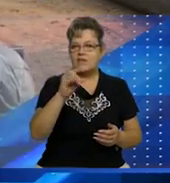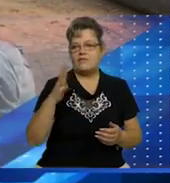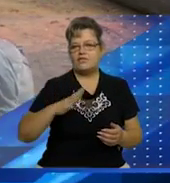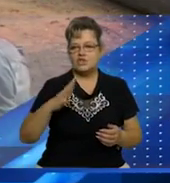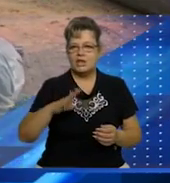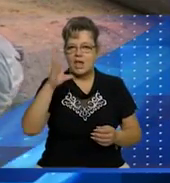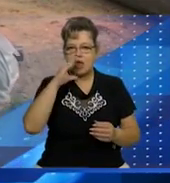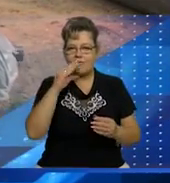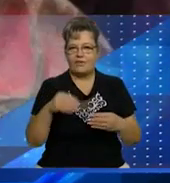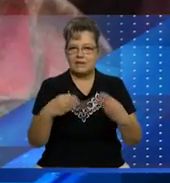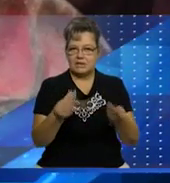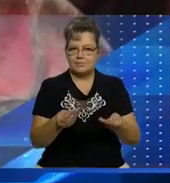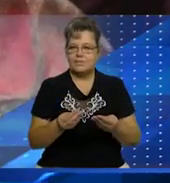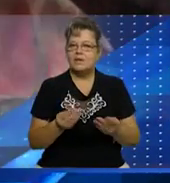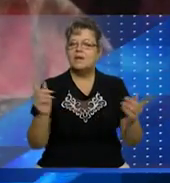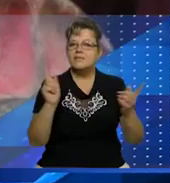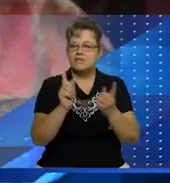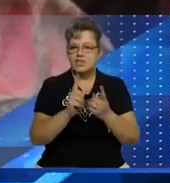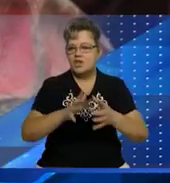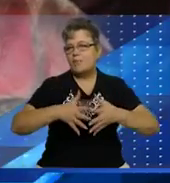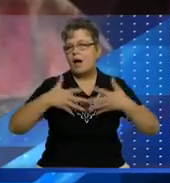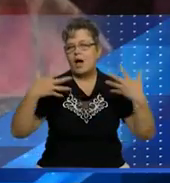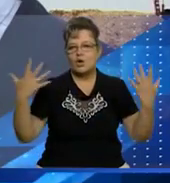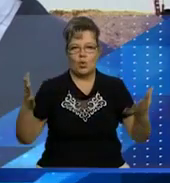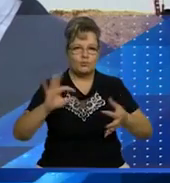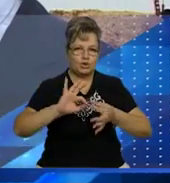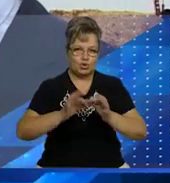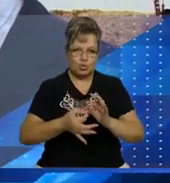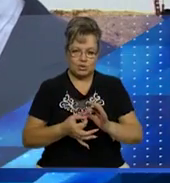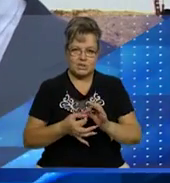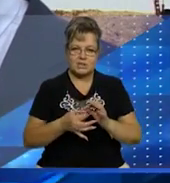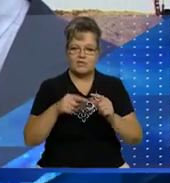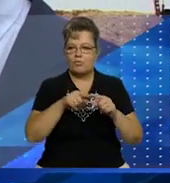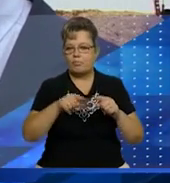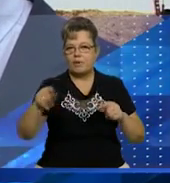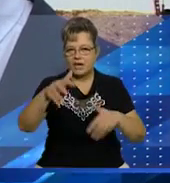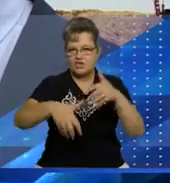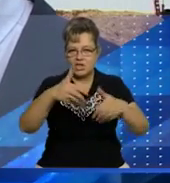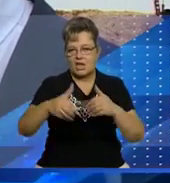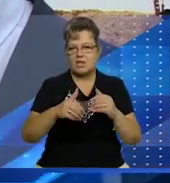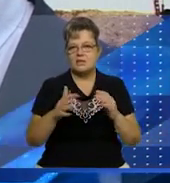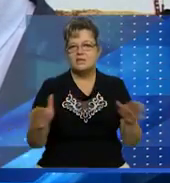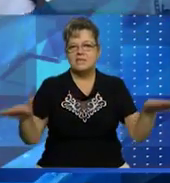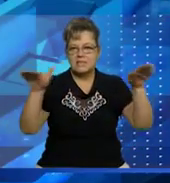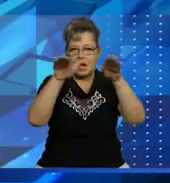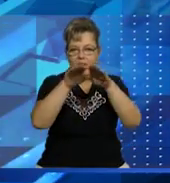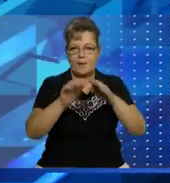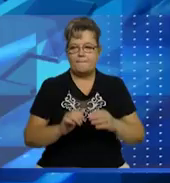и Зверево в ожидании воды. Встречаем огромные трудности в части прохождения, скала.